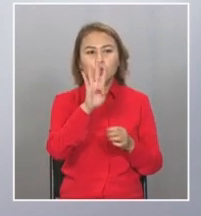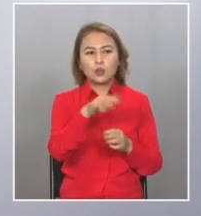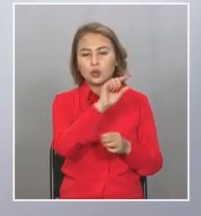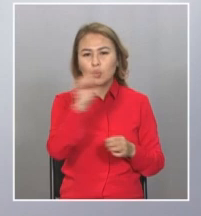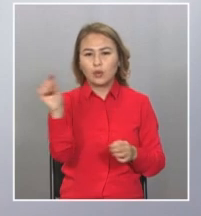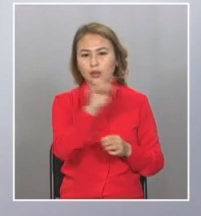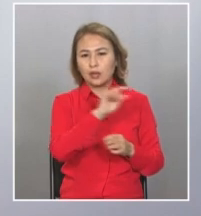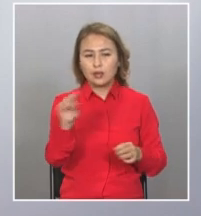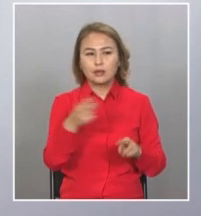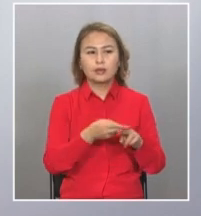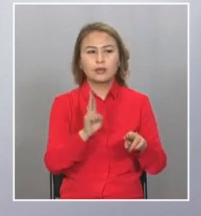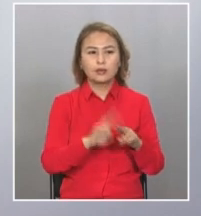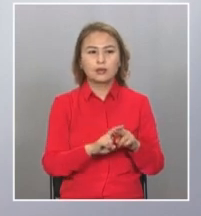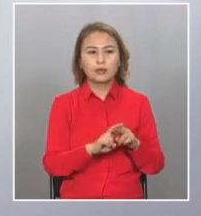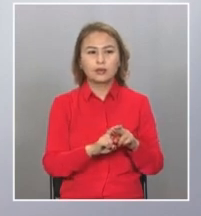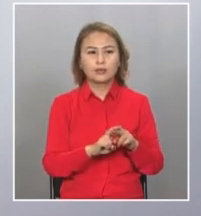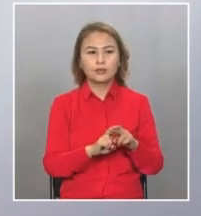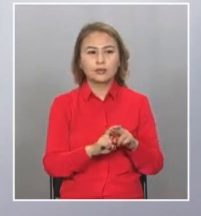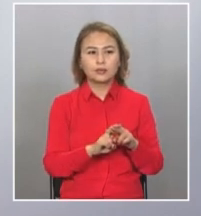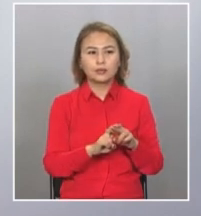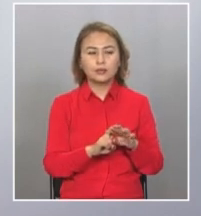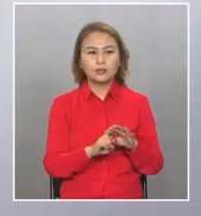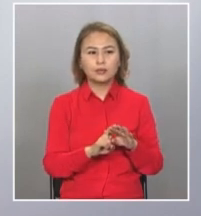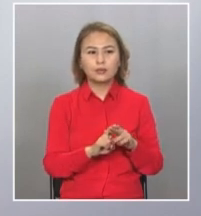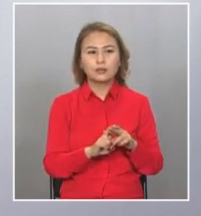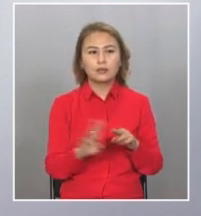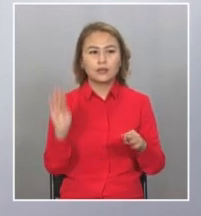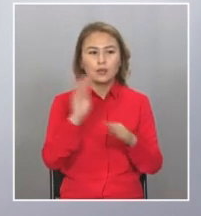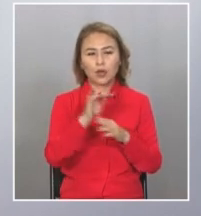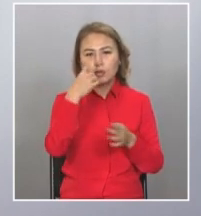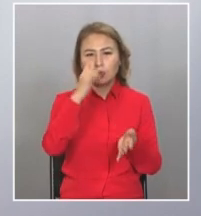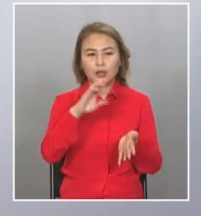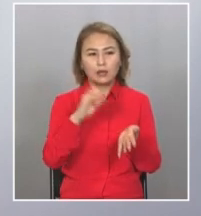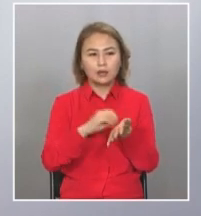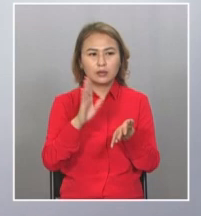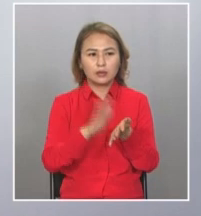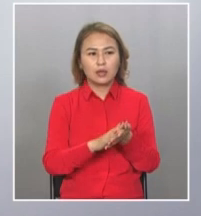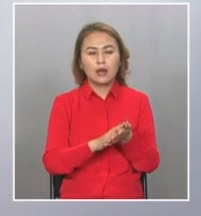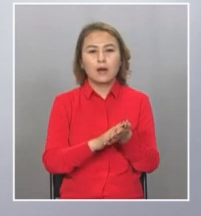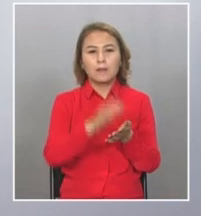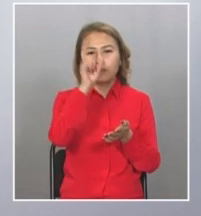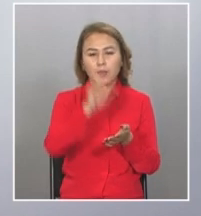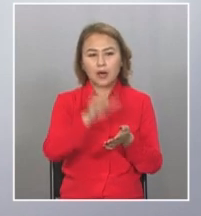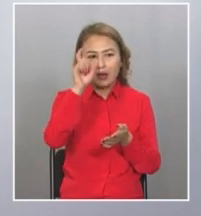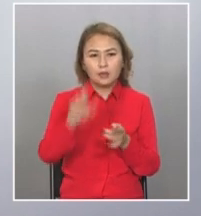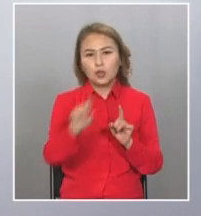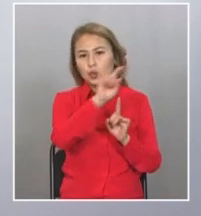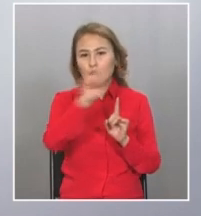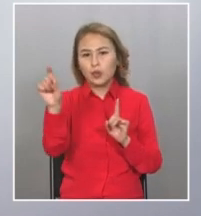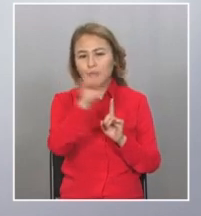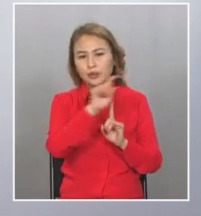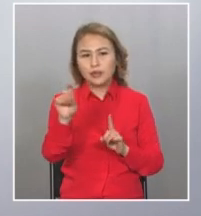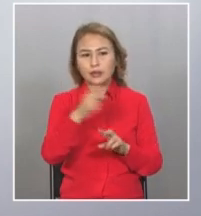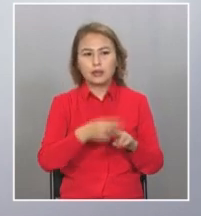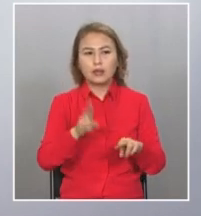олар көлденеңінен жатқан элементтер, сандармен нөмірленеді. Баған мен жолдың қиылысындағы